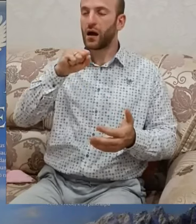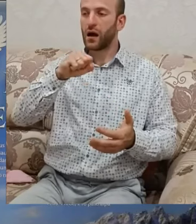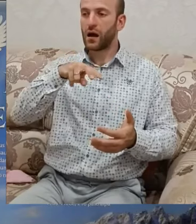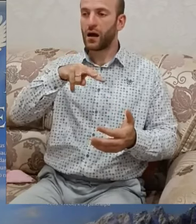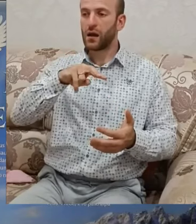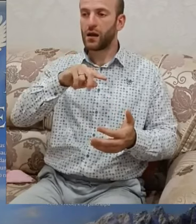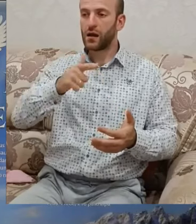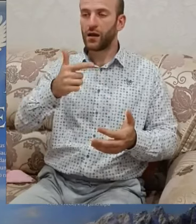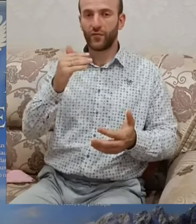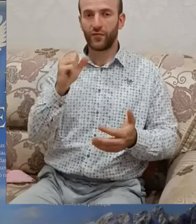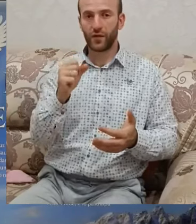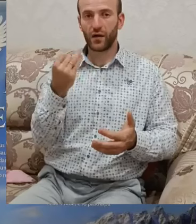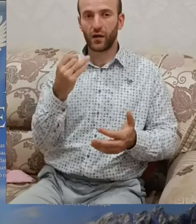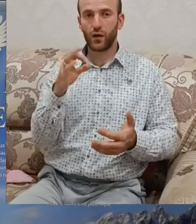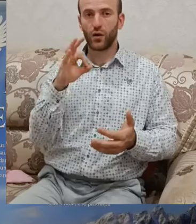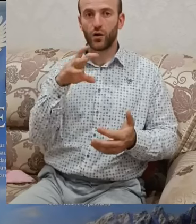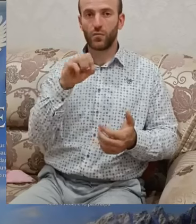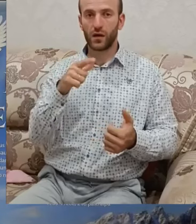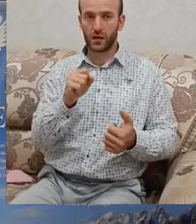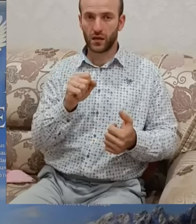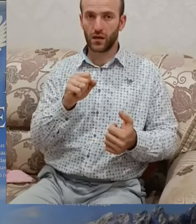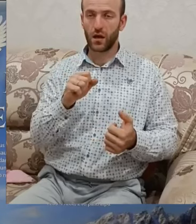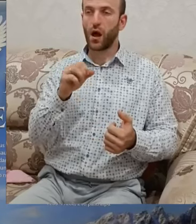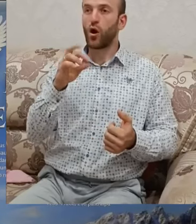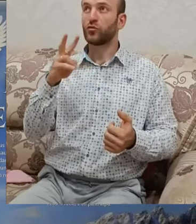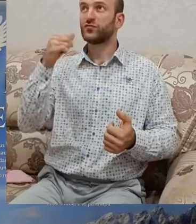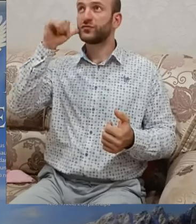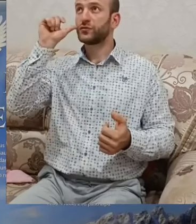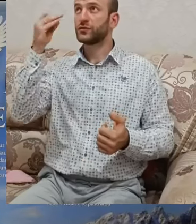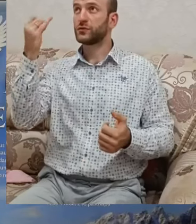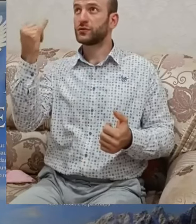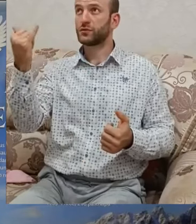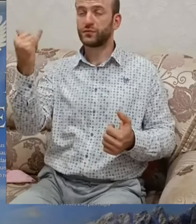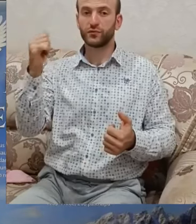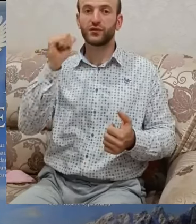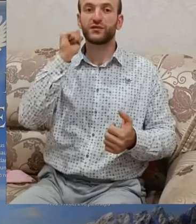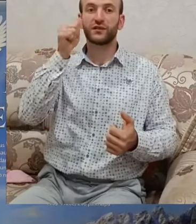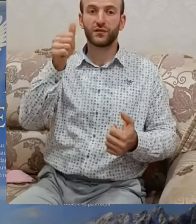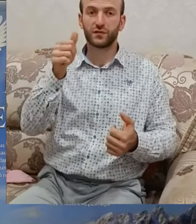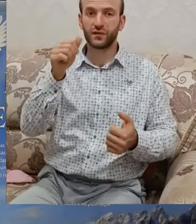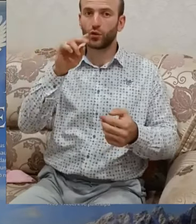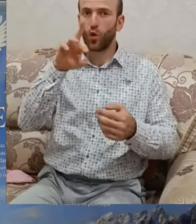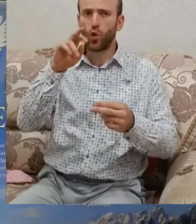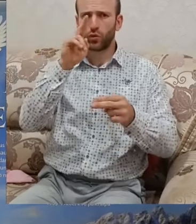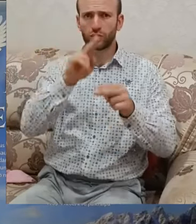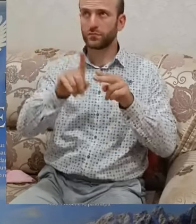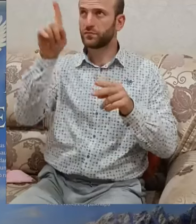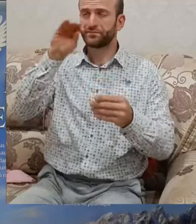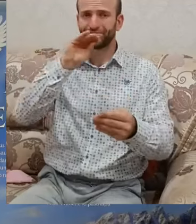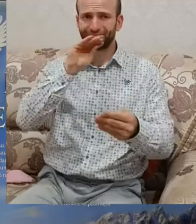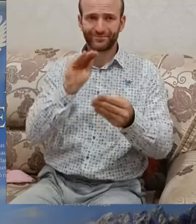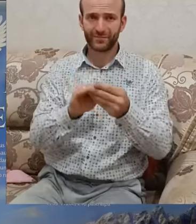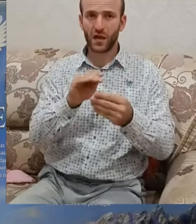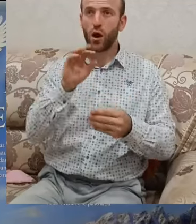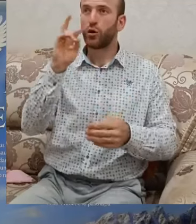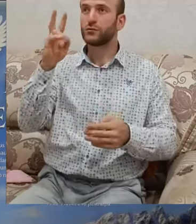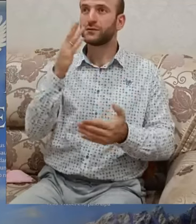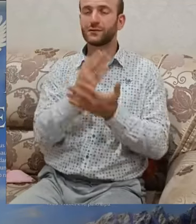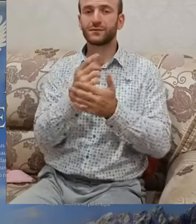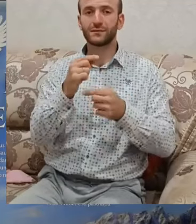Jis yra ištikimųjų paveldas. Он есть наследие верных. Шекино шлове скледжи тикинчаям.